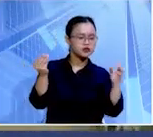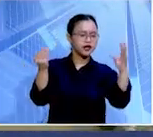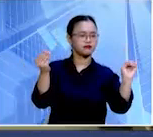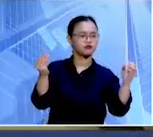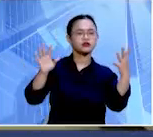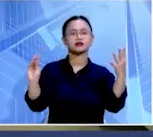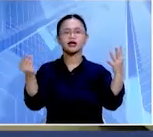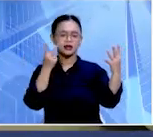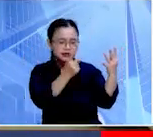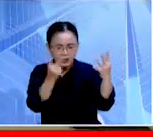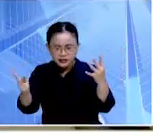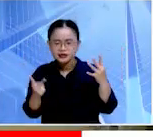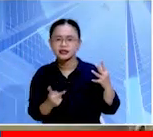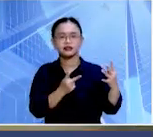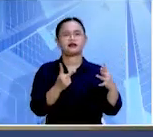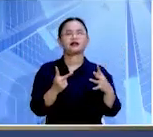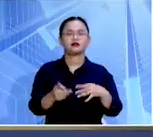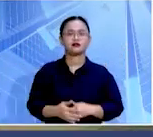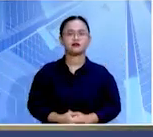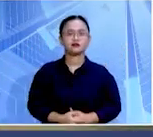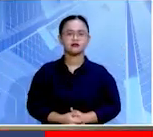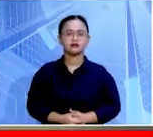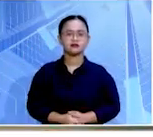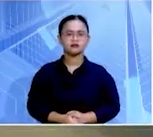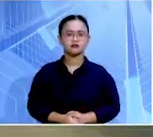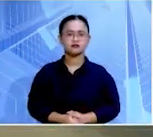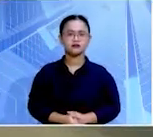menuju Jakarta. Dari Simpang Gadok, Ismalia Abdul Rasyid Laksana, iNews melaporkan.